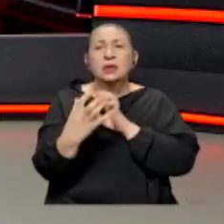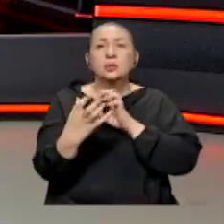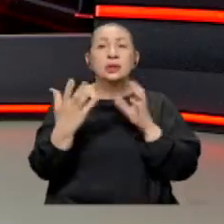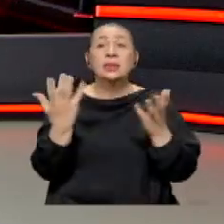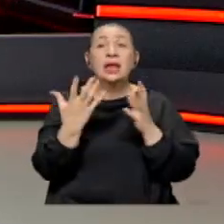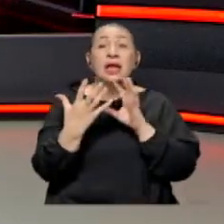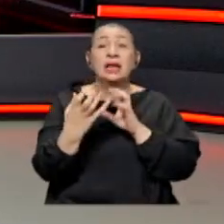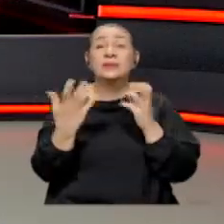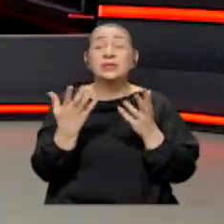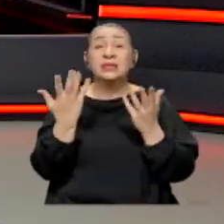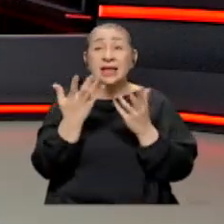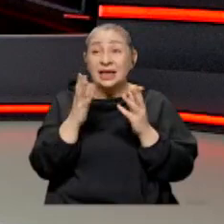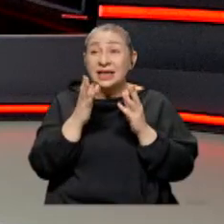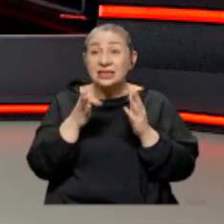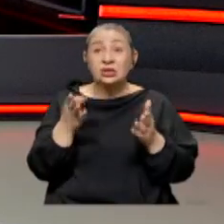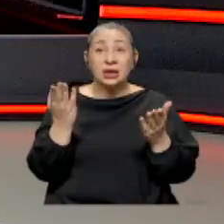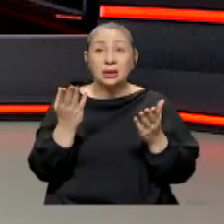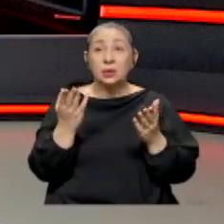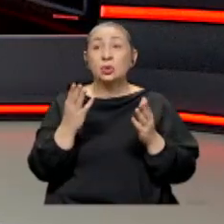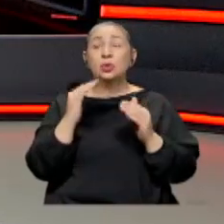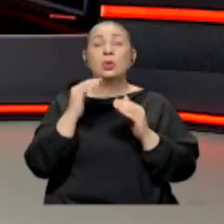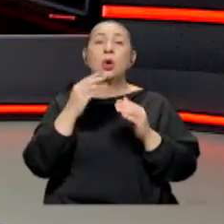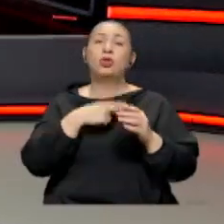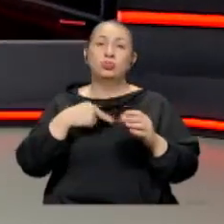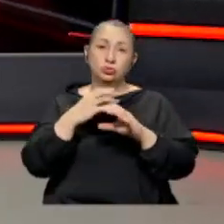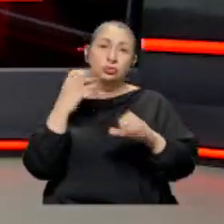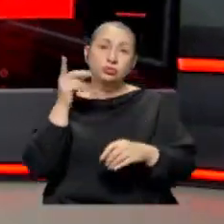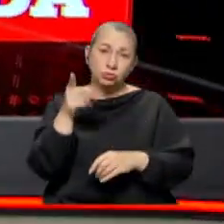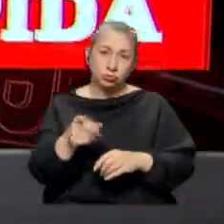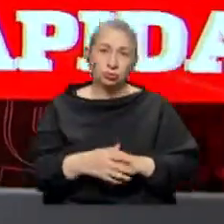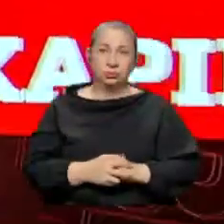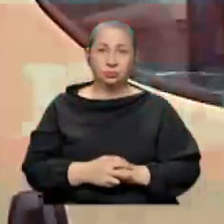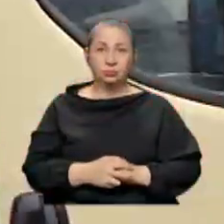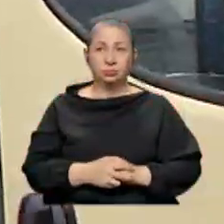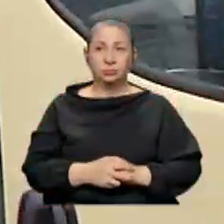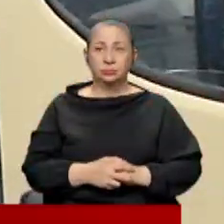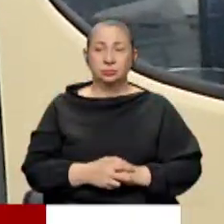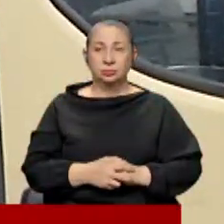Nereye yansıyabilir şimdi? Nereye yansıyacak bir de? Toplu ulaşıma.